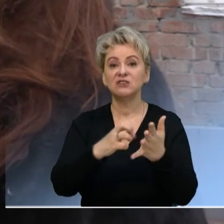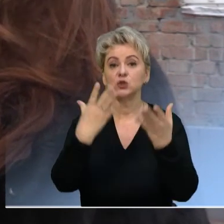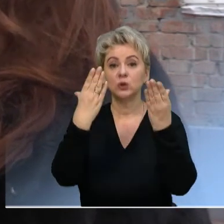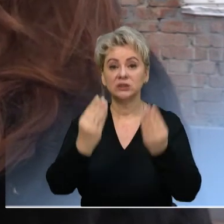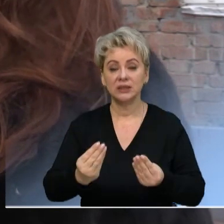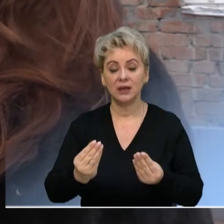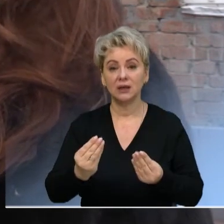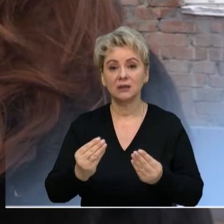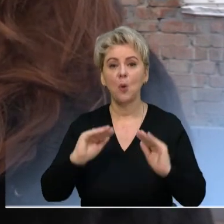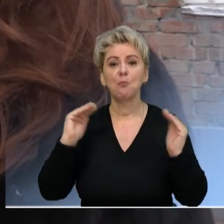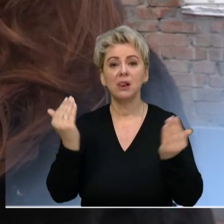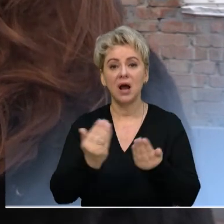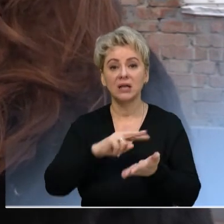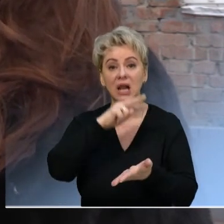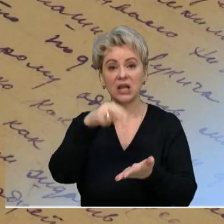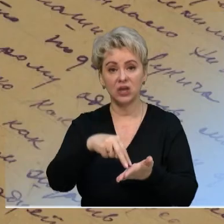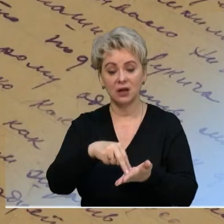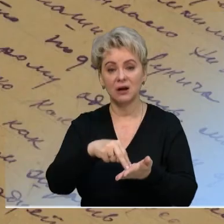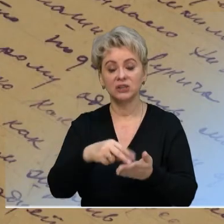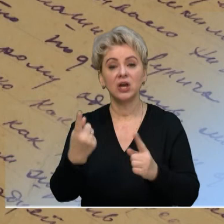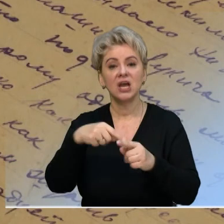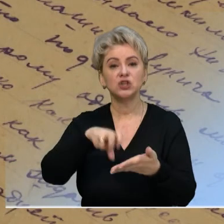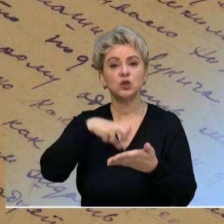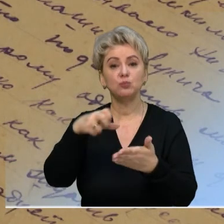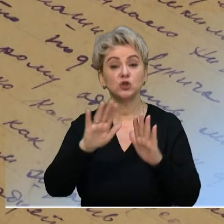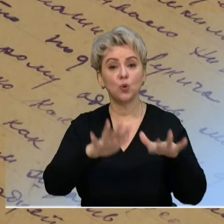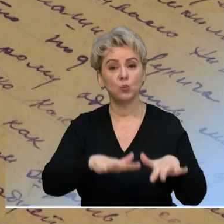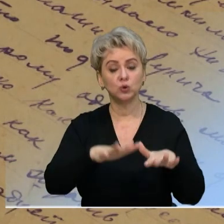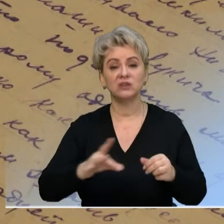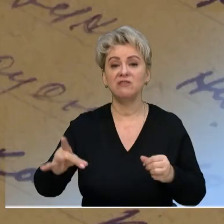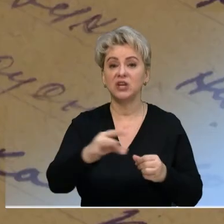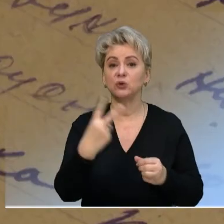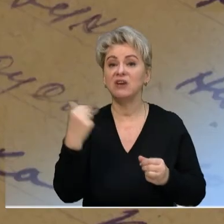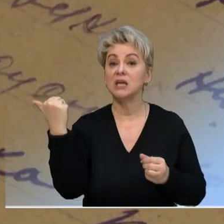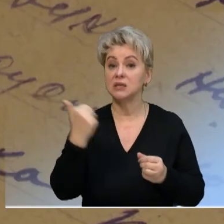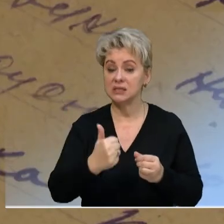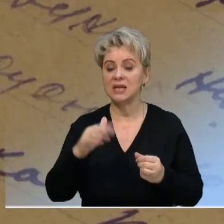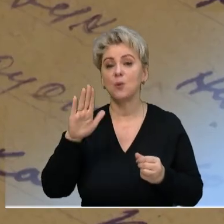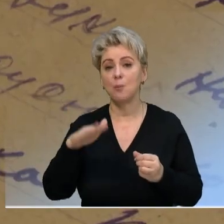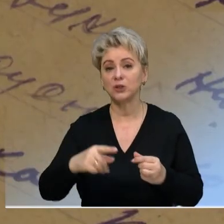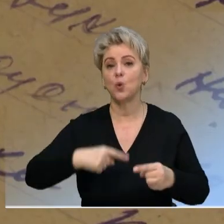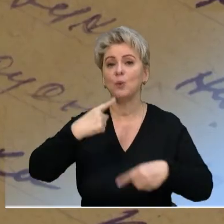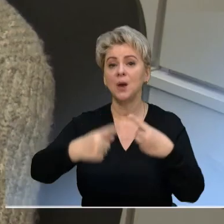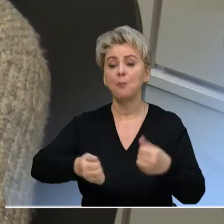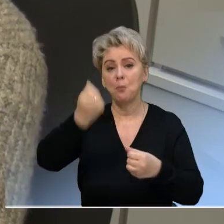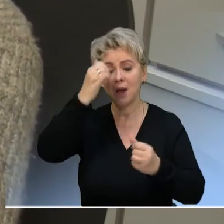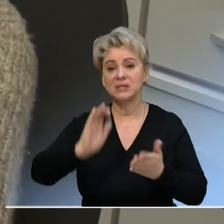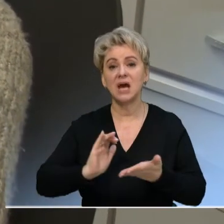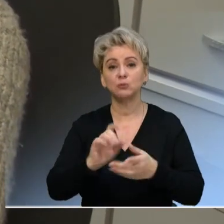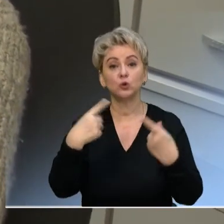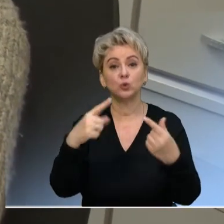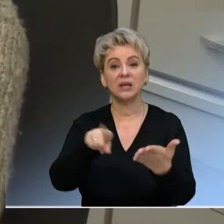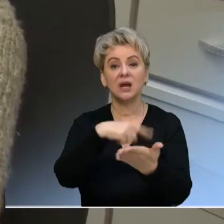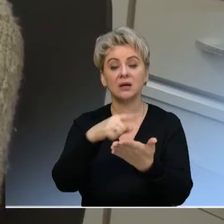дней блокадного Ленинграда. Эти письма пробудут в регионе еще 2 недели. Потом эстафета памяти отправится в